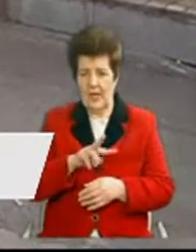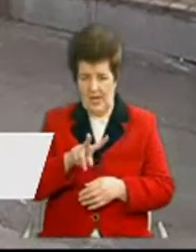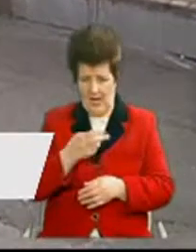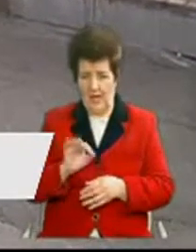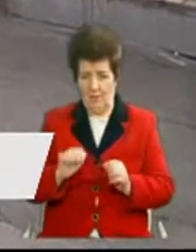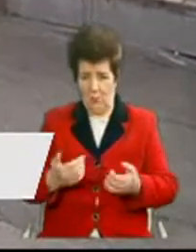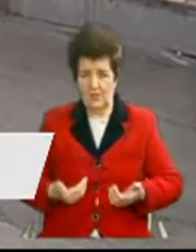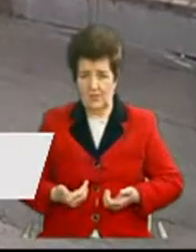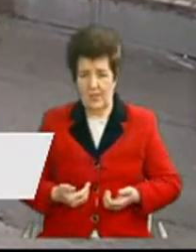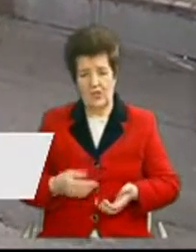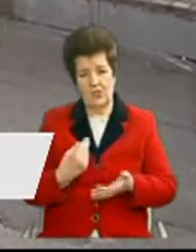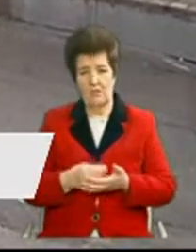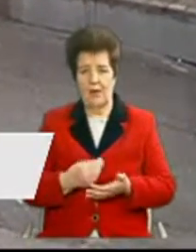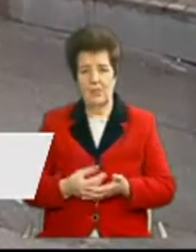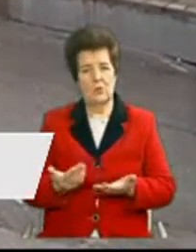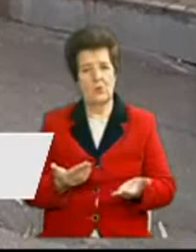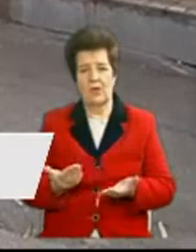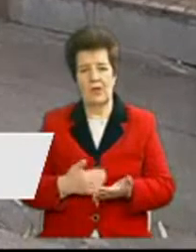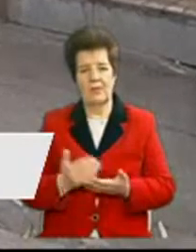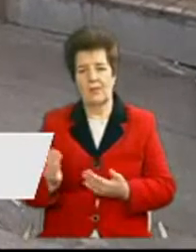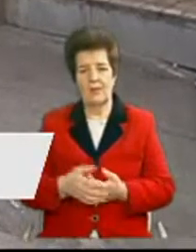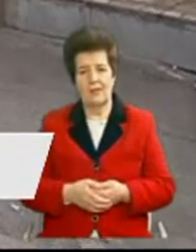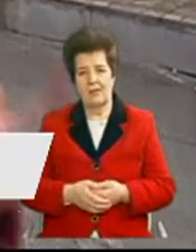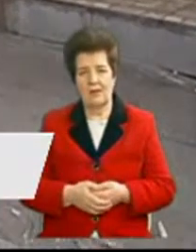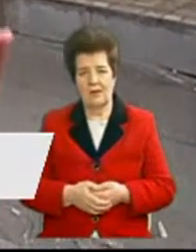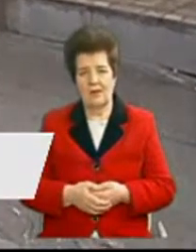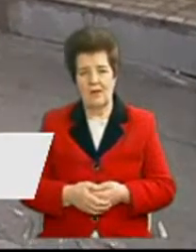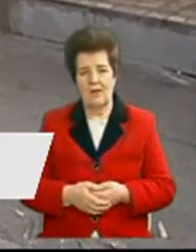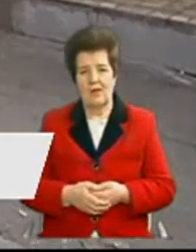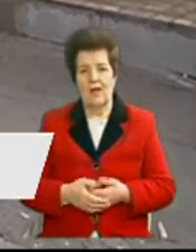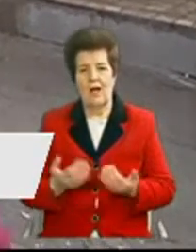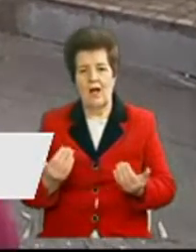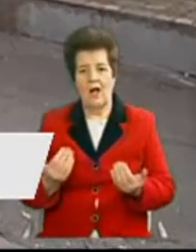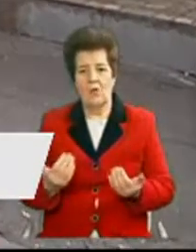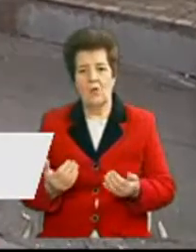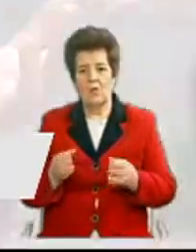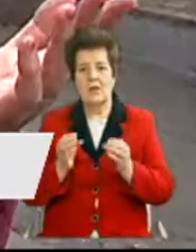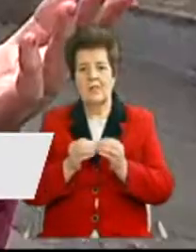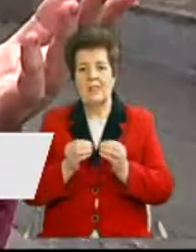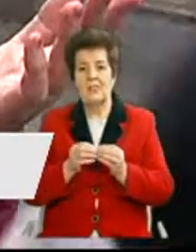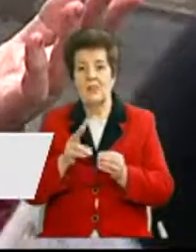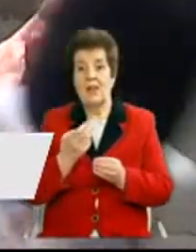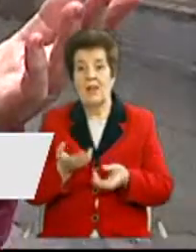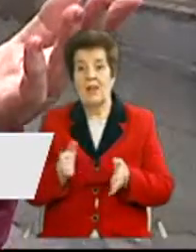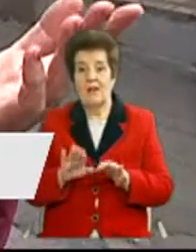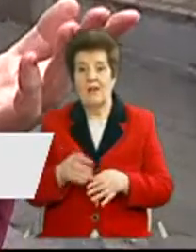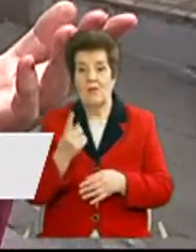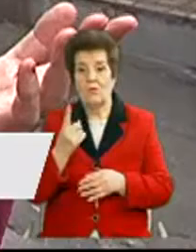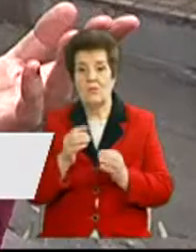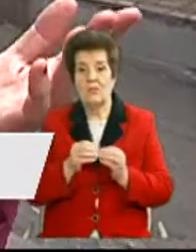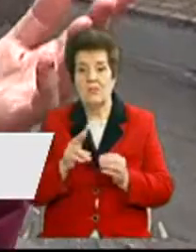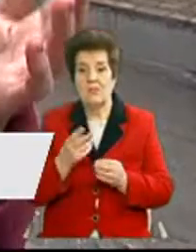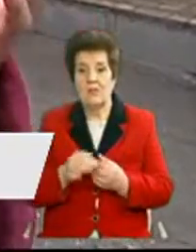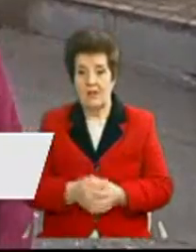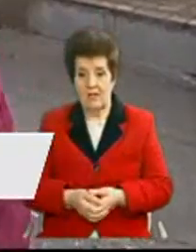Și prietului nu se uită, dar ridic și ridic. Dar ne-am luat acum în râs cu 10 lei. Ce n-au reușit să mai facă?